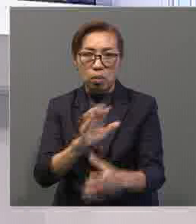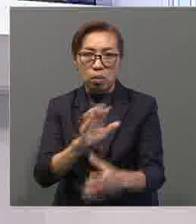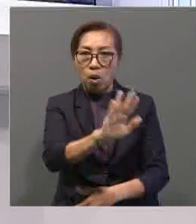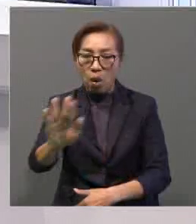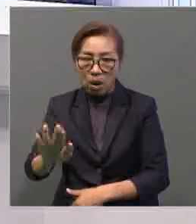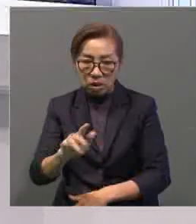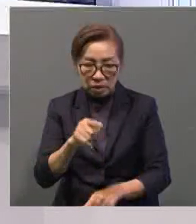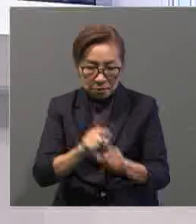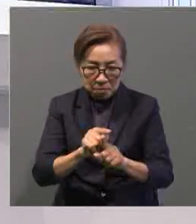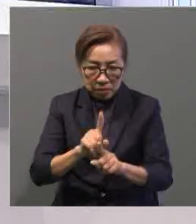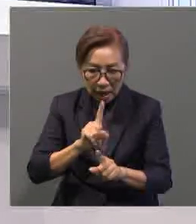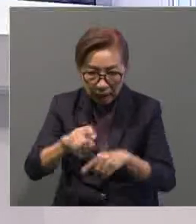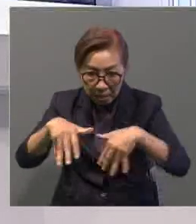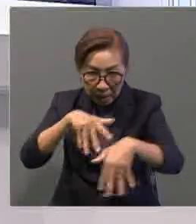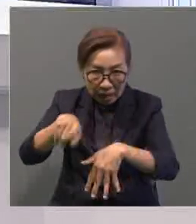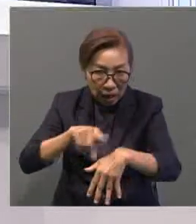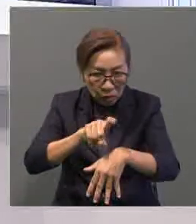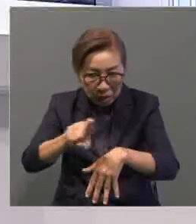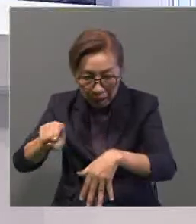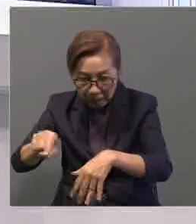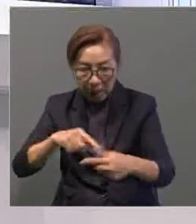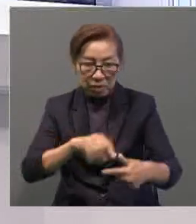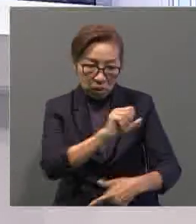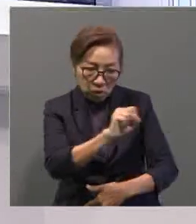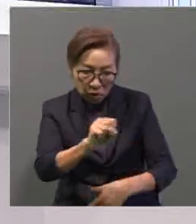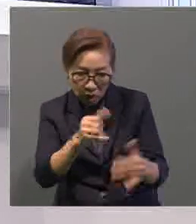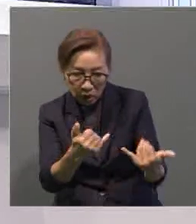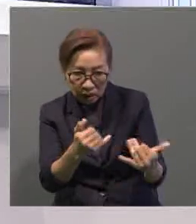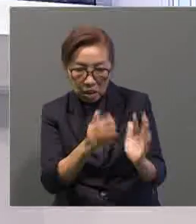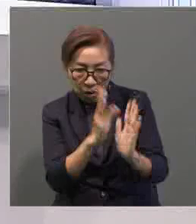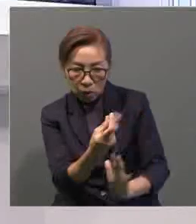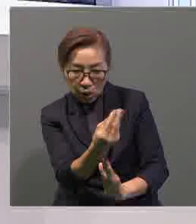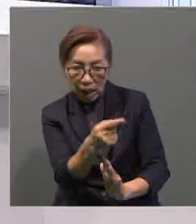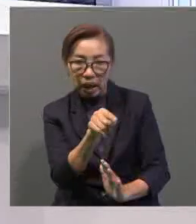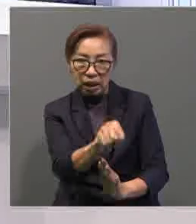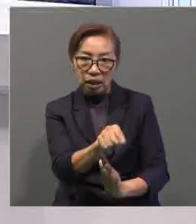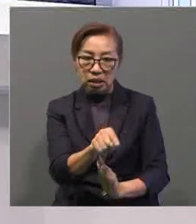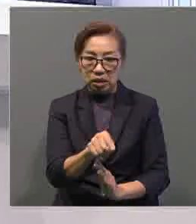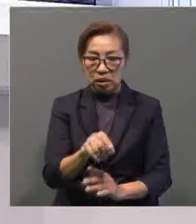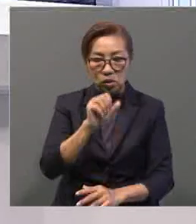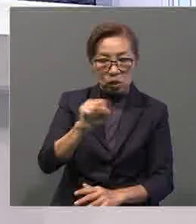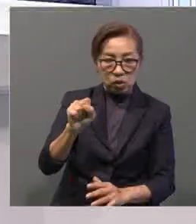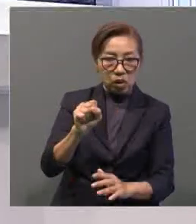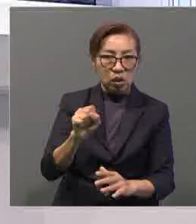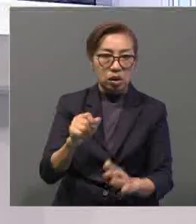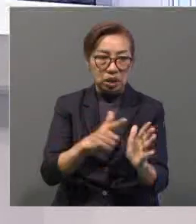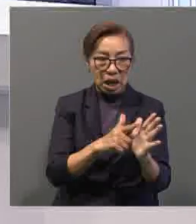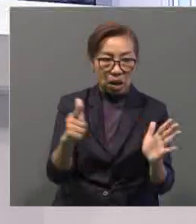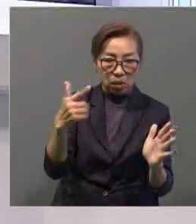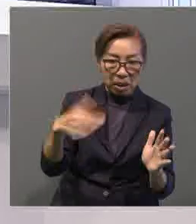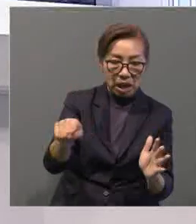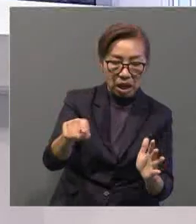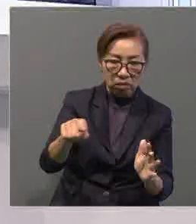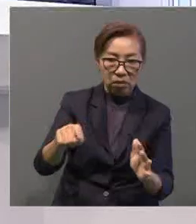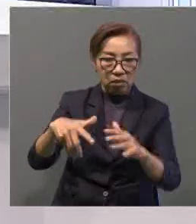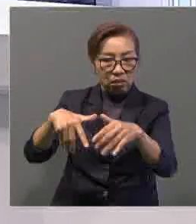หวานเสียงเช็คส.สที่อยู่ในมือสสปัจจุบันมีเท่าไหร่ส.สที่เป็นอดีตที่เคยเป็นฐานเสียงมีเท่าไหร่